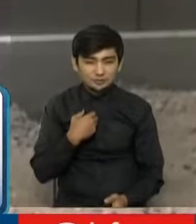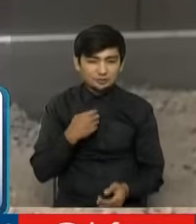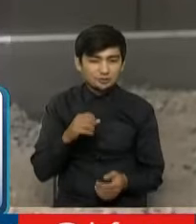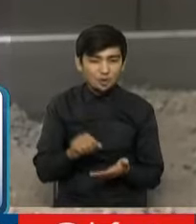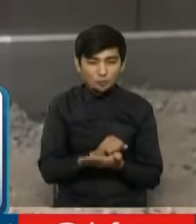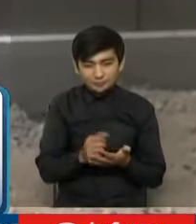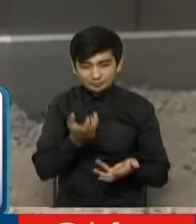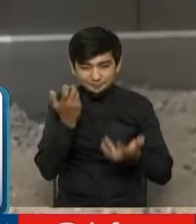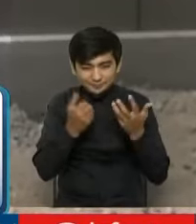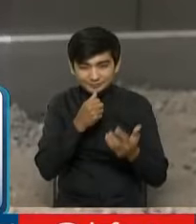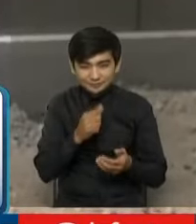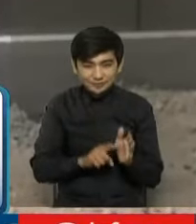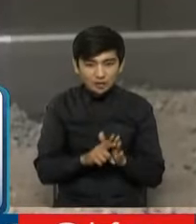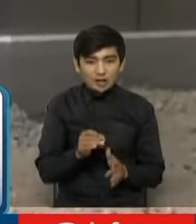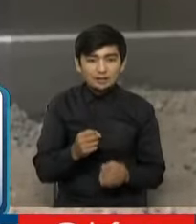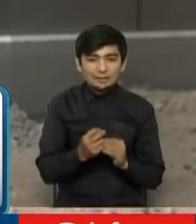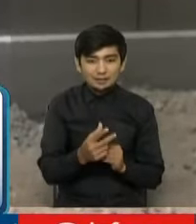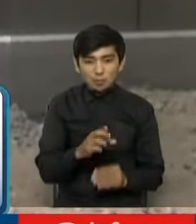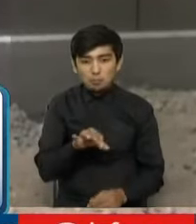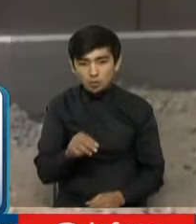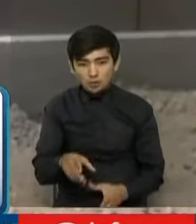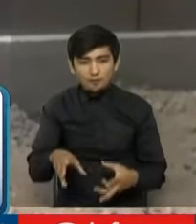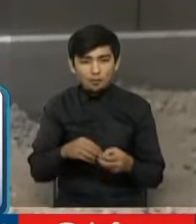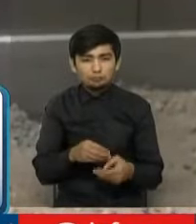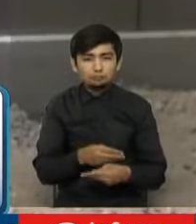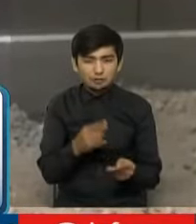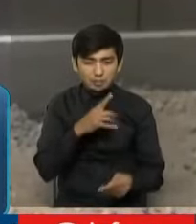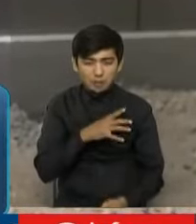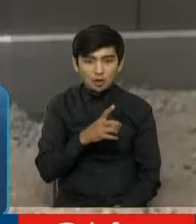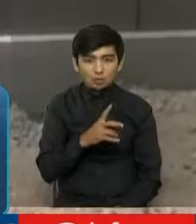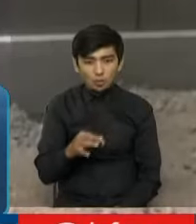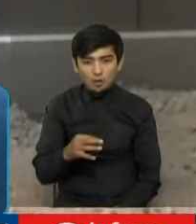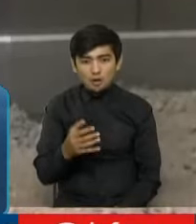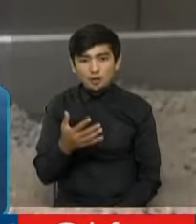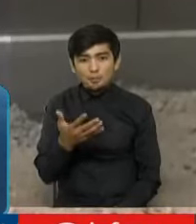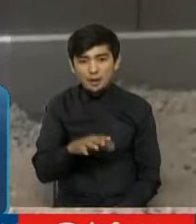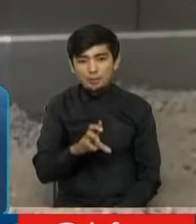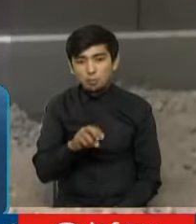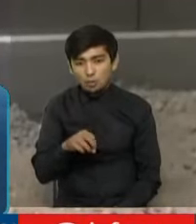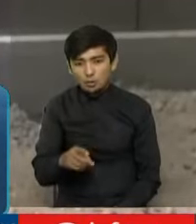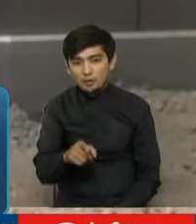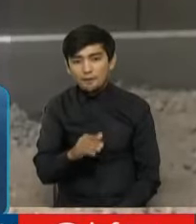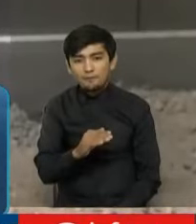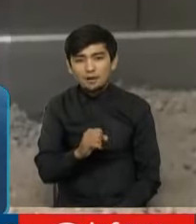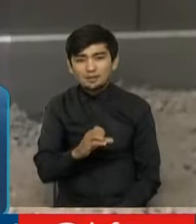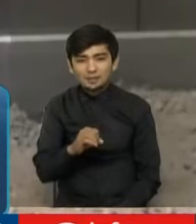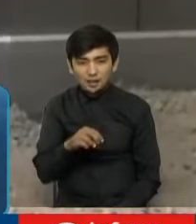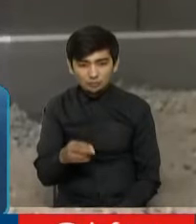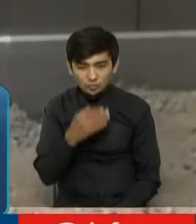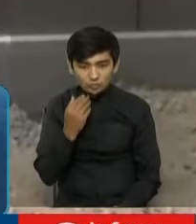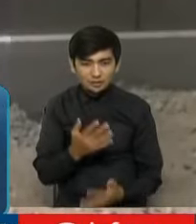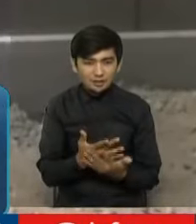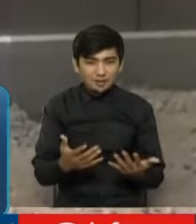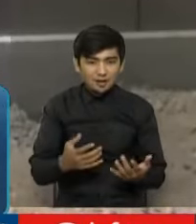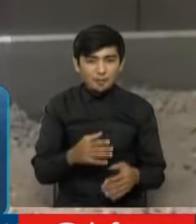Оказалось, введены все 13 блоков по первой очереди, но из них 5 блоков даже фасада нет. Из-за чего какие-то банки отказывают, потому что